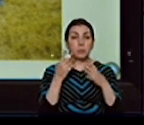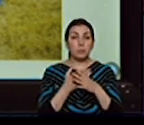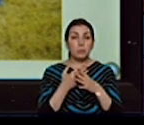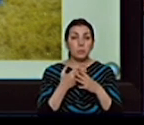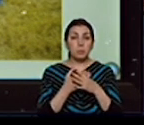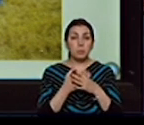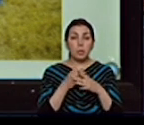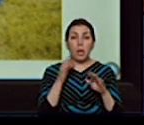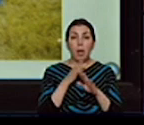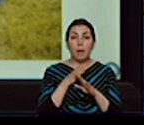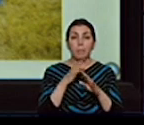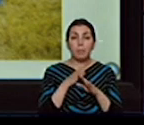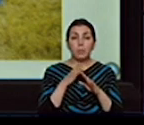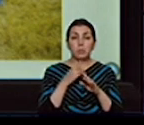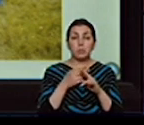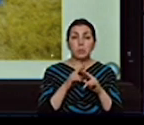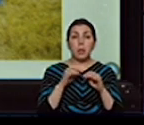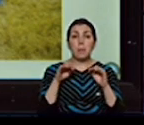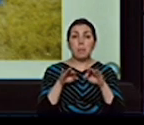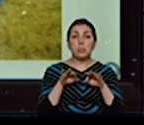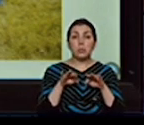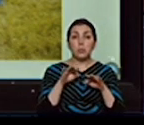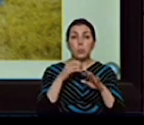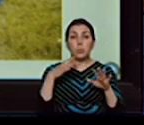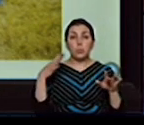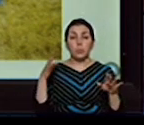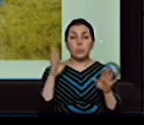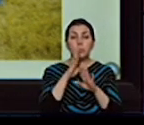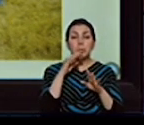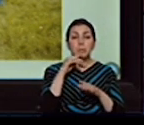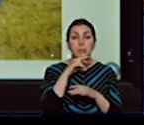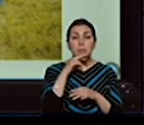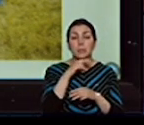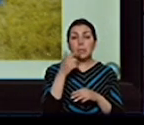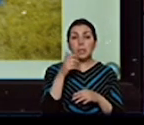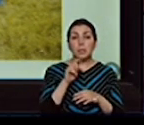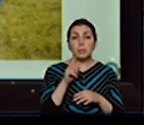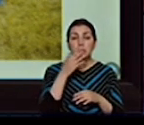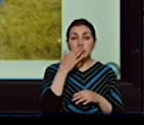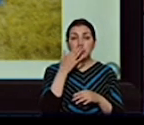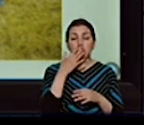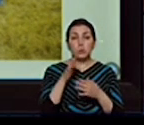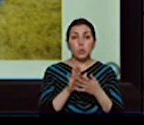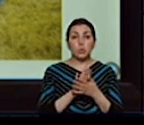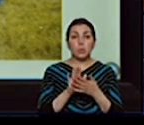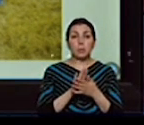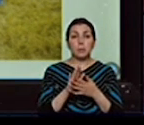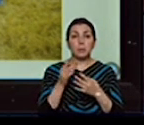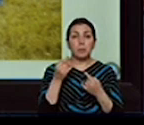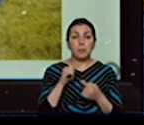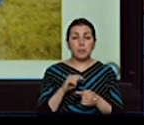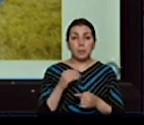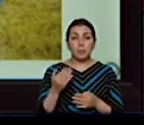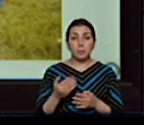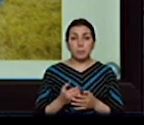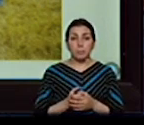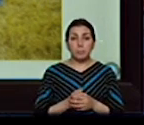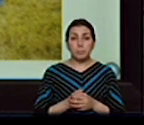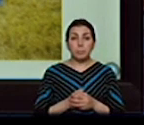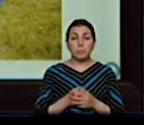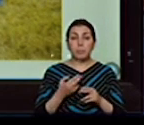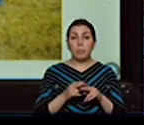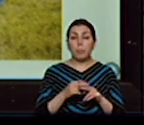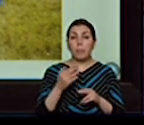ekan. Havoni chang va mashinalardan chiqayotgan zaharli gazlardan tozalash xususiyatiga ham ega